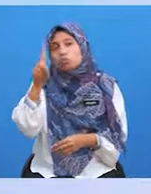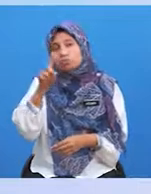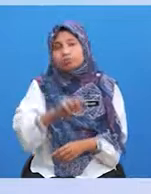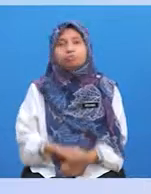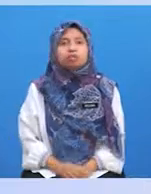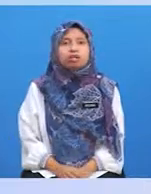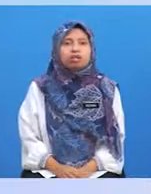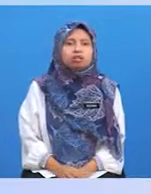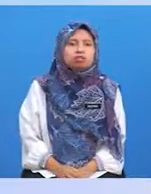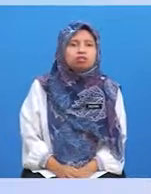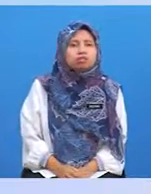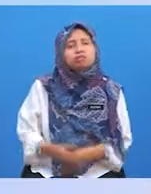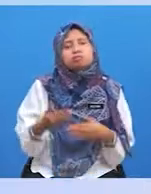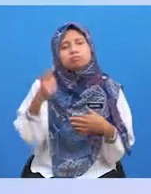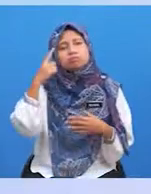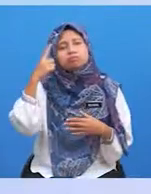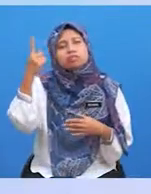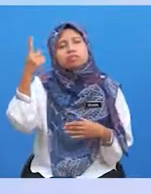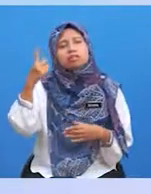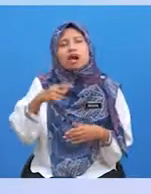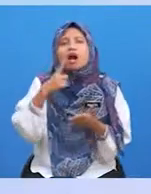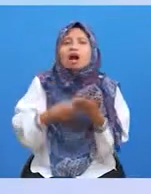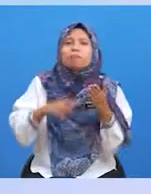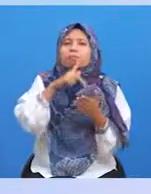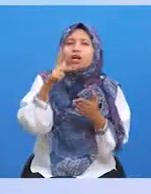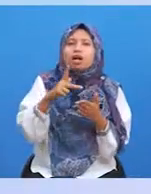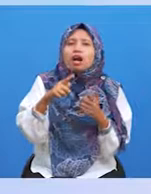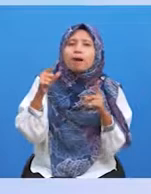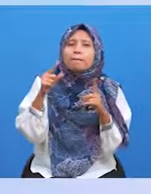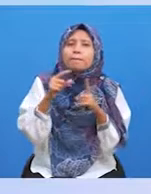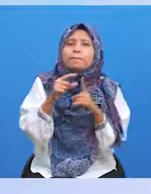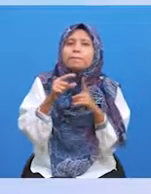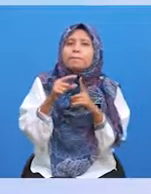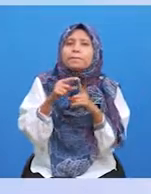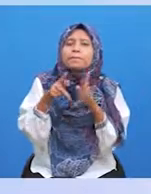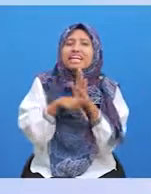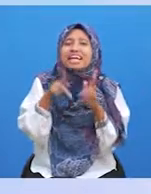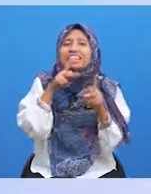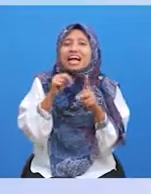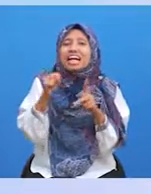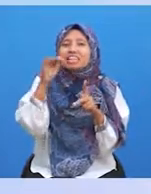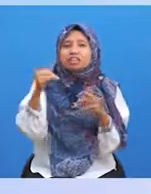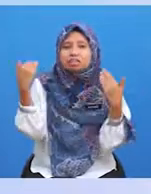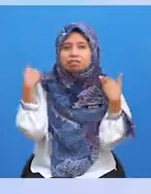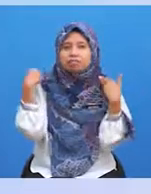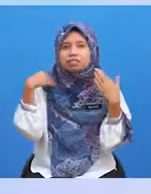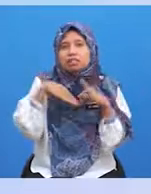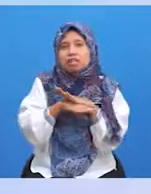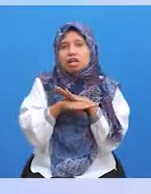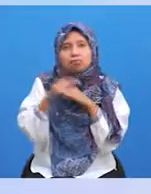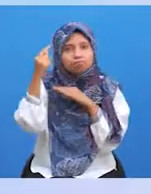PAK21 secara spontan, apakah perkataan yang ada dalam kotak